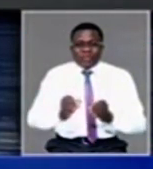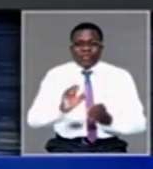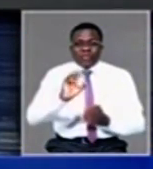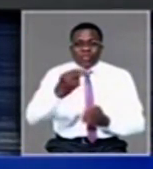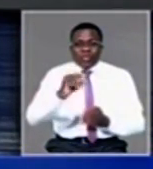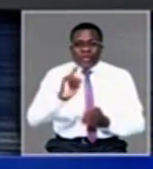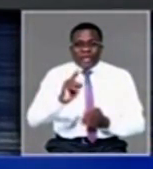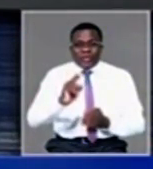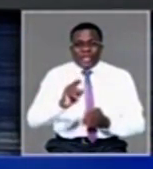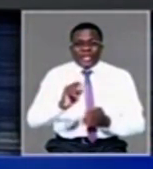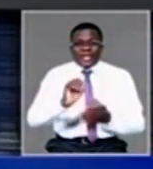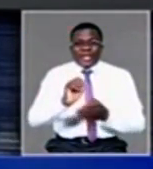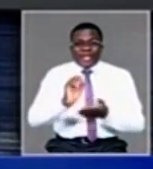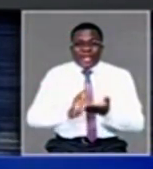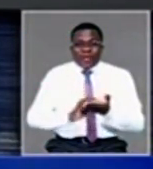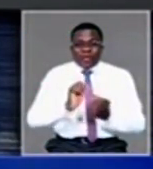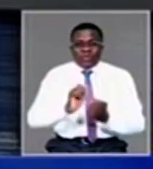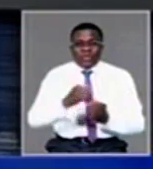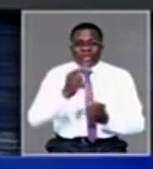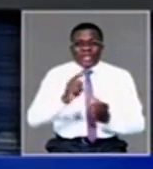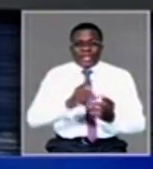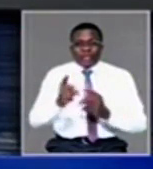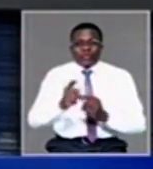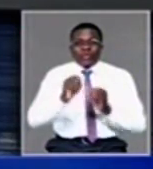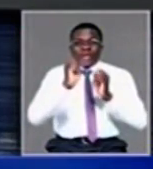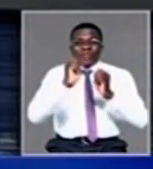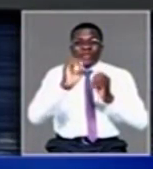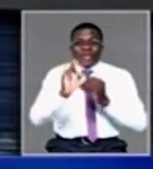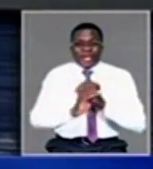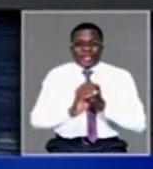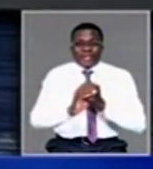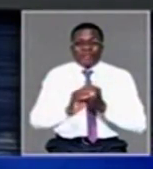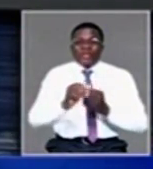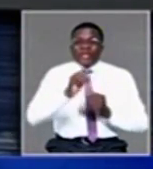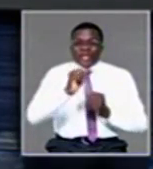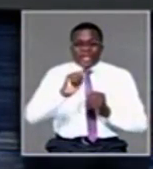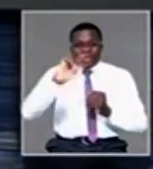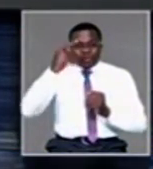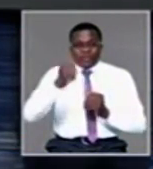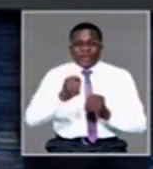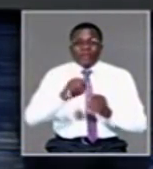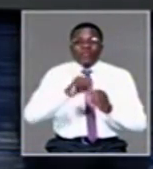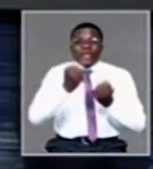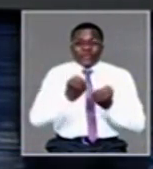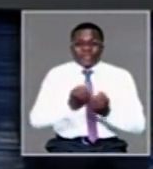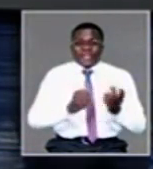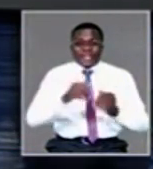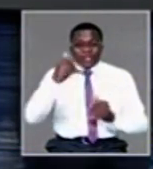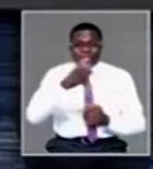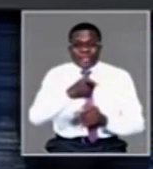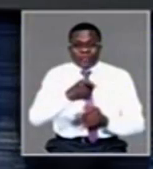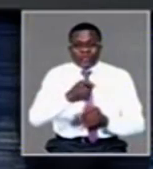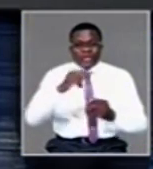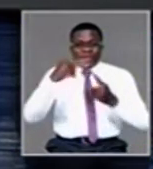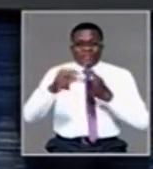Huawei ICT Academy, qui est un programme éducatif à but non lucratif de la société Huawei visant